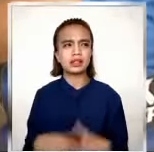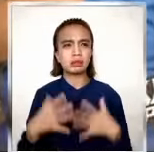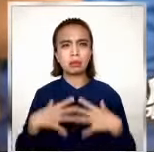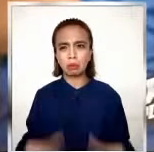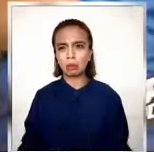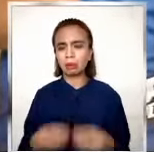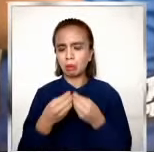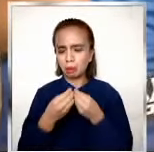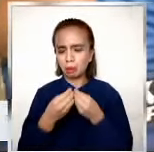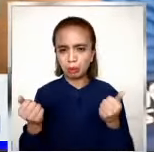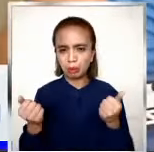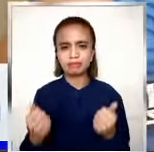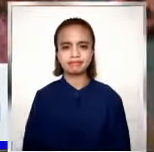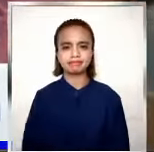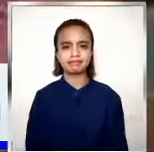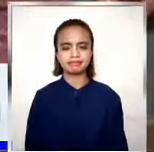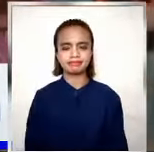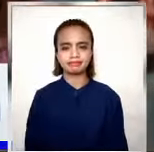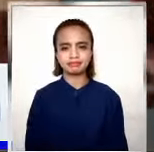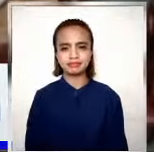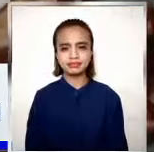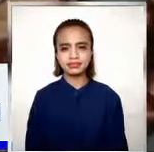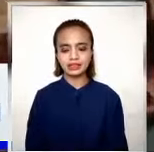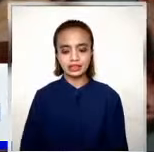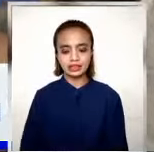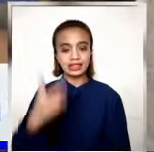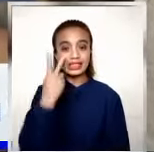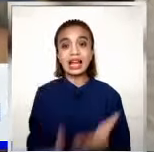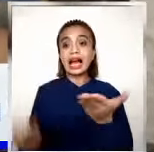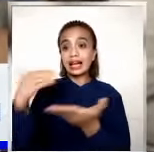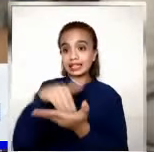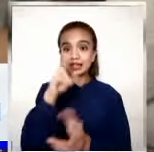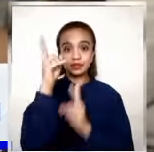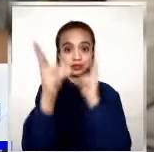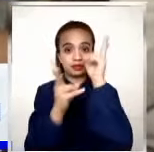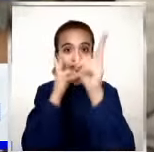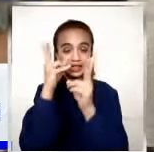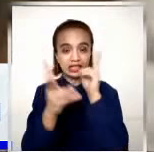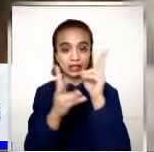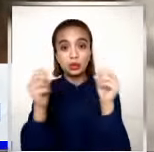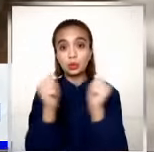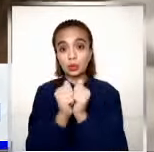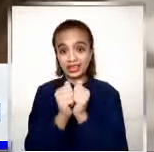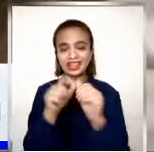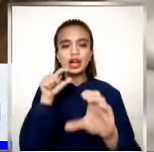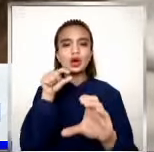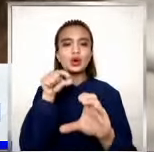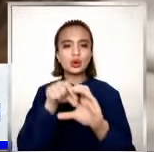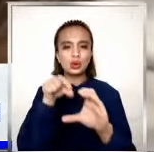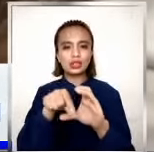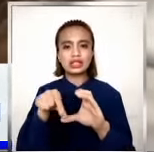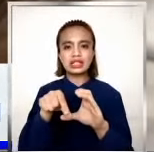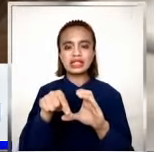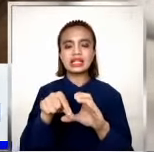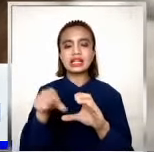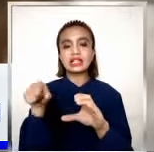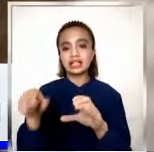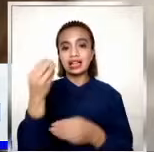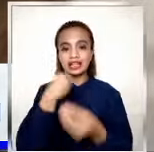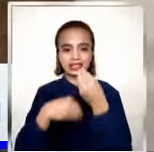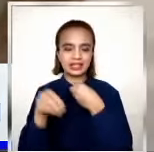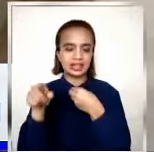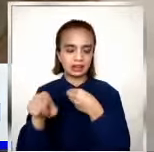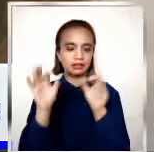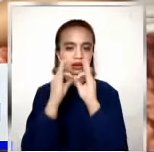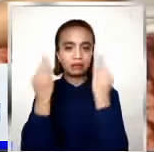Muli nating binisita si Jared, dala ang groceries na mapagsasaluhan nilang pamilya. Kung dati, hirap siyang gumapang